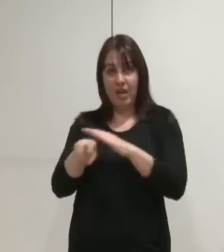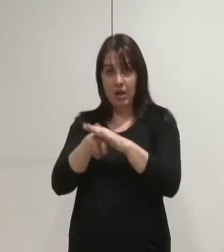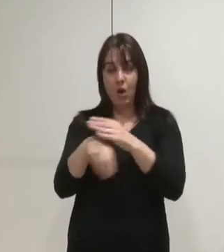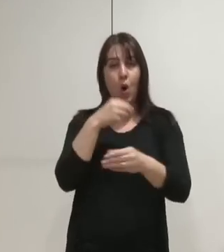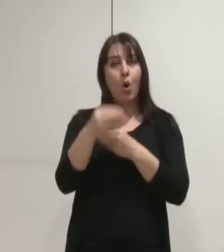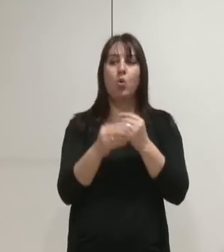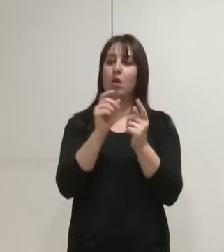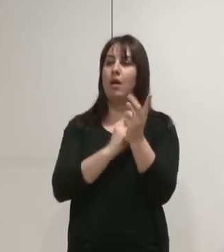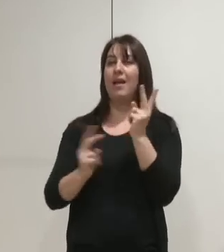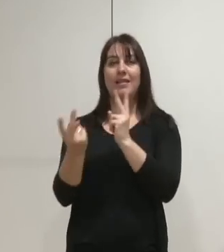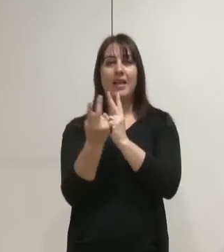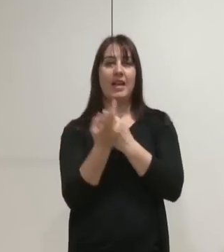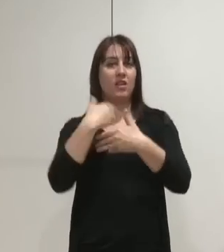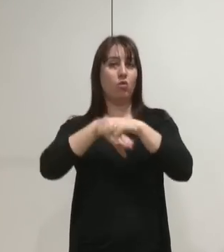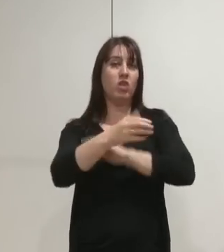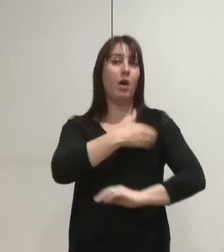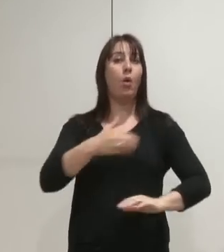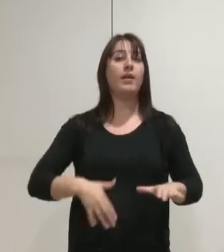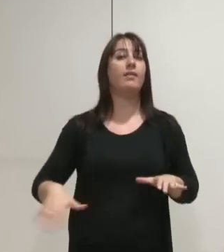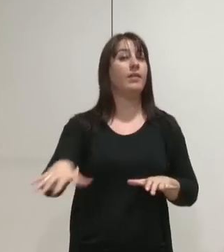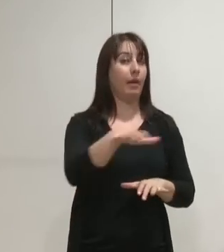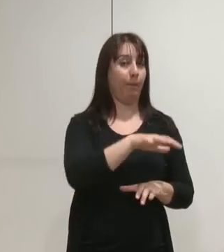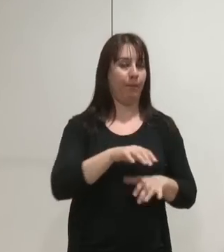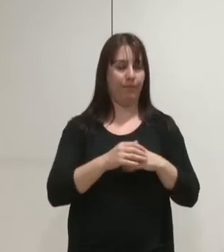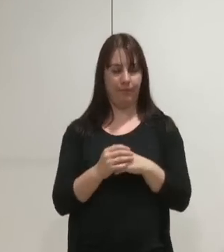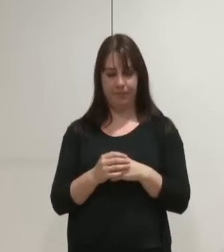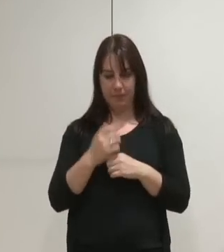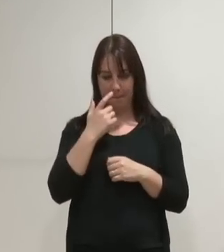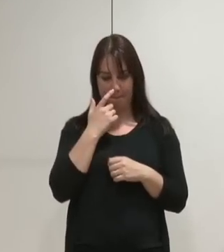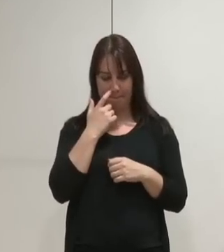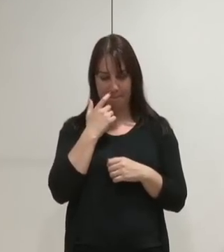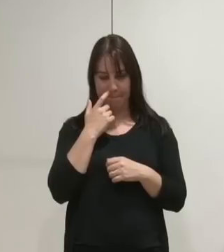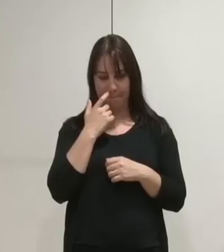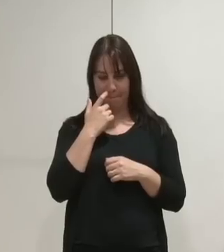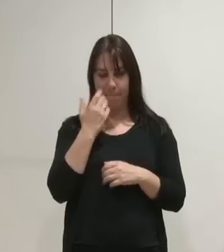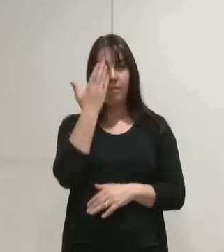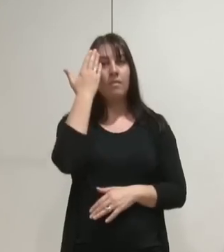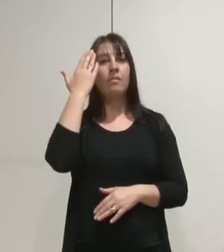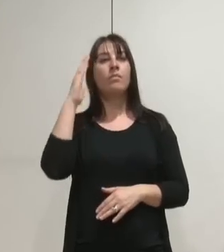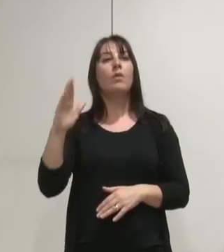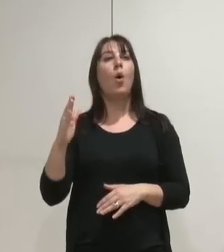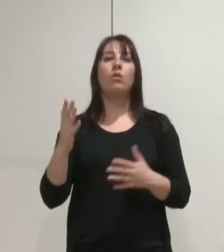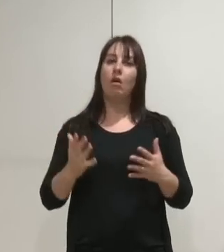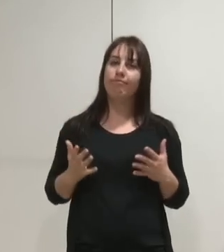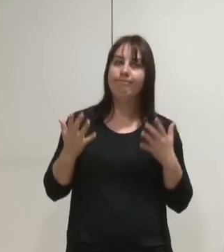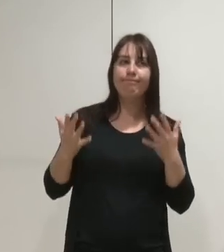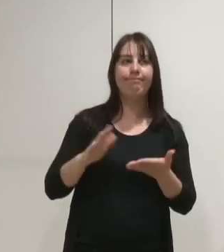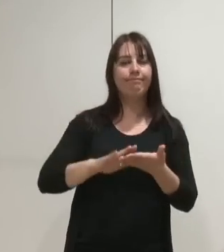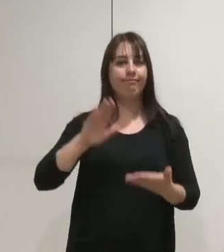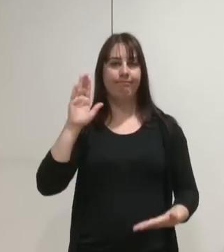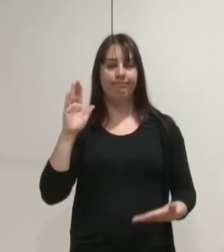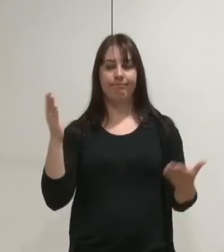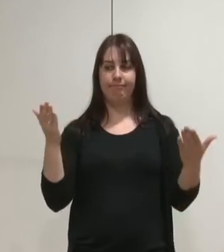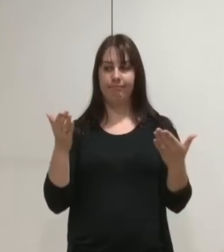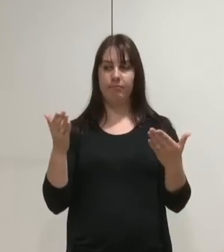leur délégation au sein de la collectivité l'autre point il avait été pris l'engagement de fournir